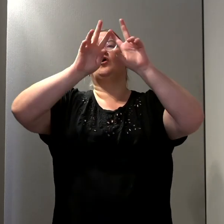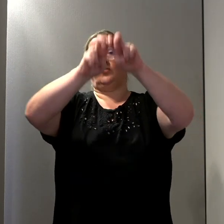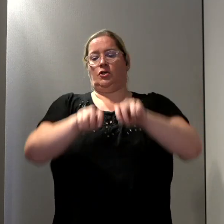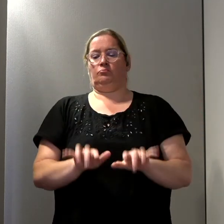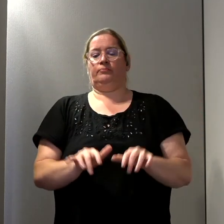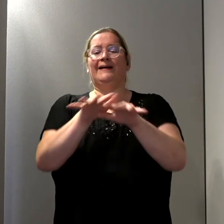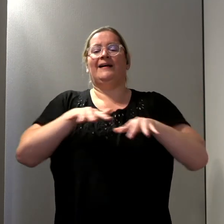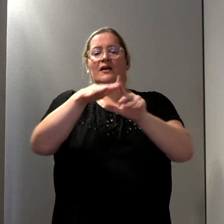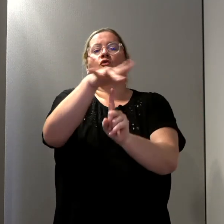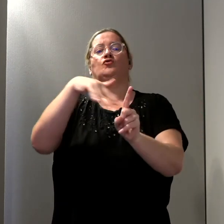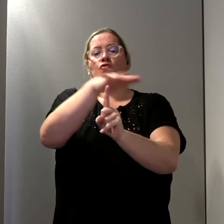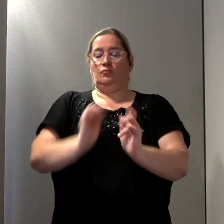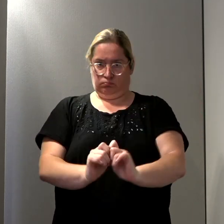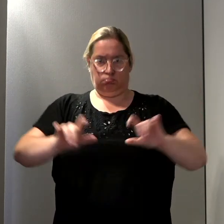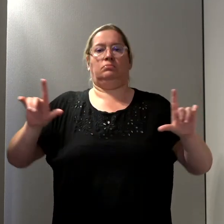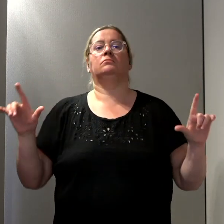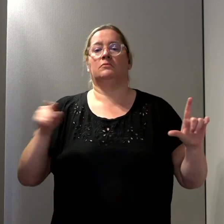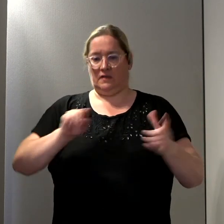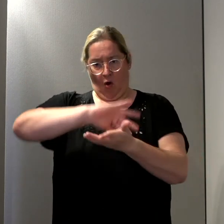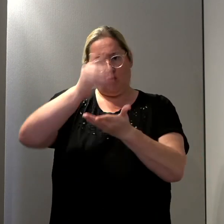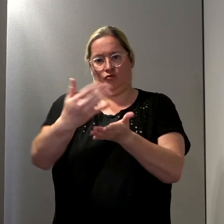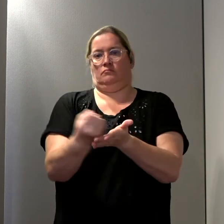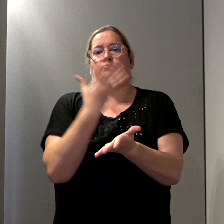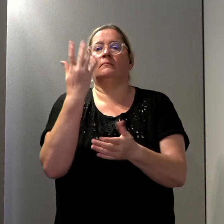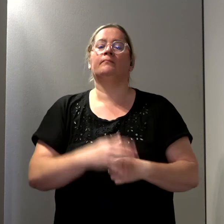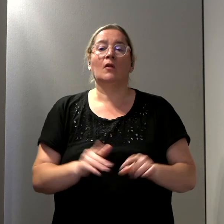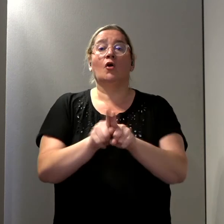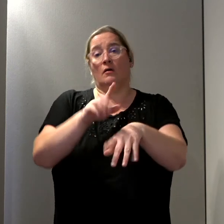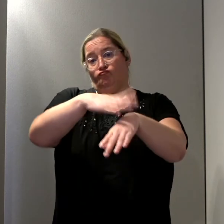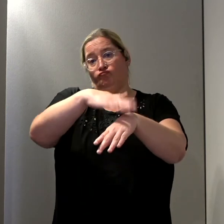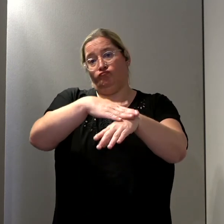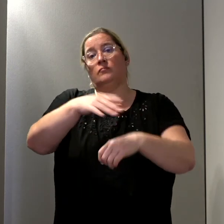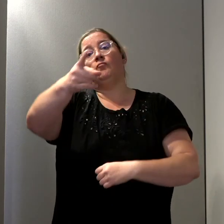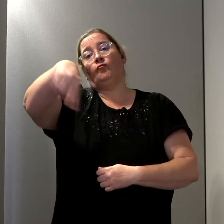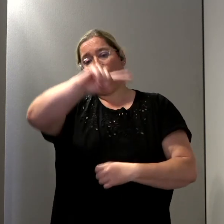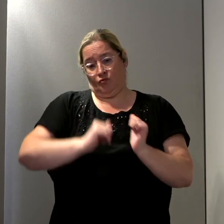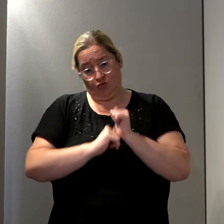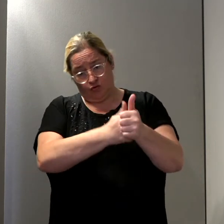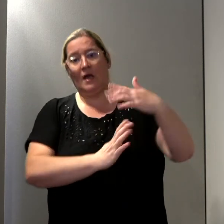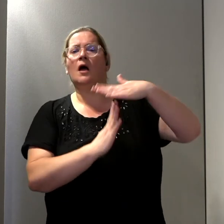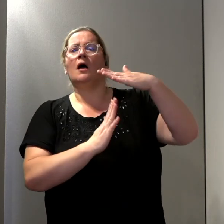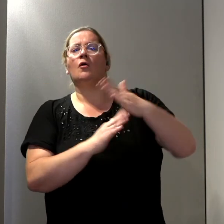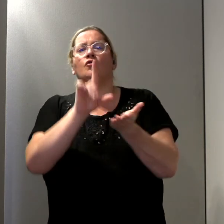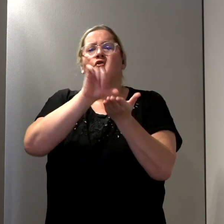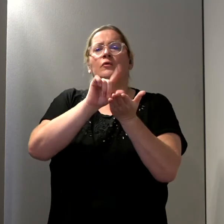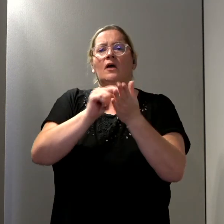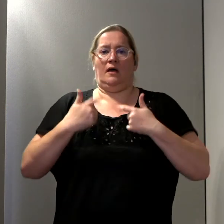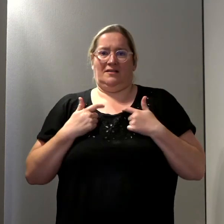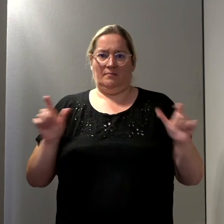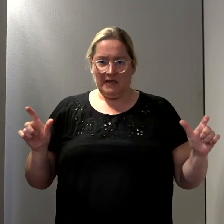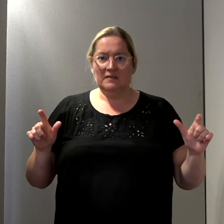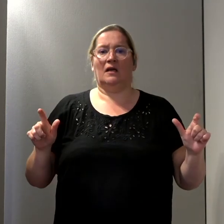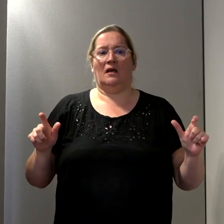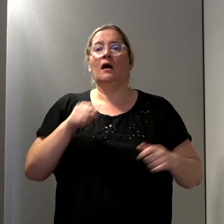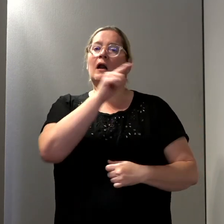recherche réseaux sociaux, vous allez tomber sur cette ressource. Je vous invite également à suivre le compte Twitter Accessibilité